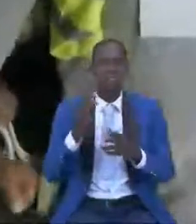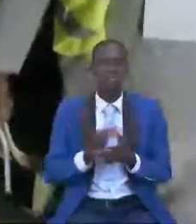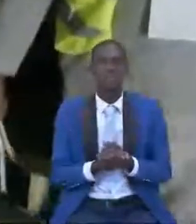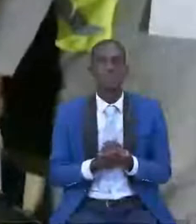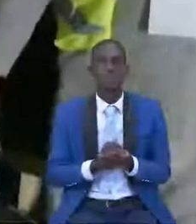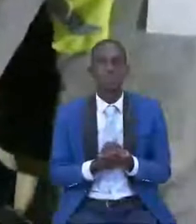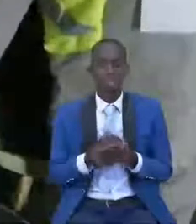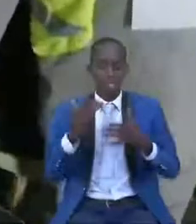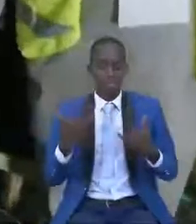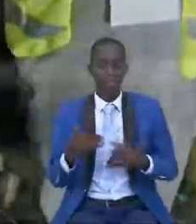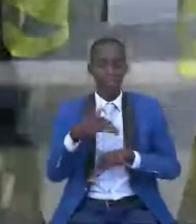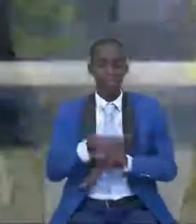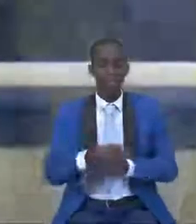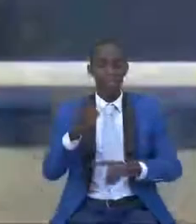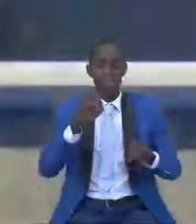va disparaître.